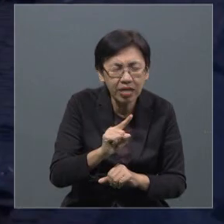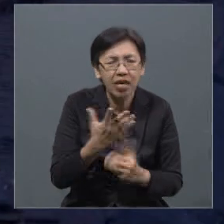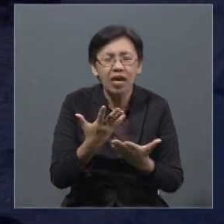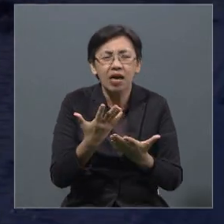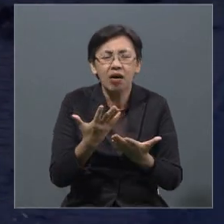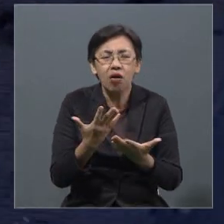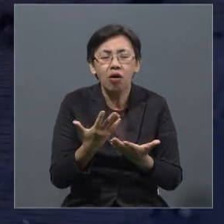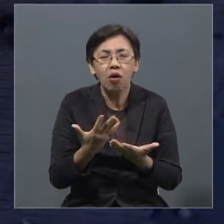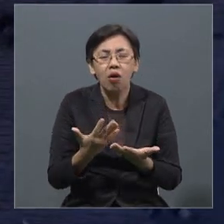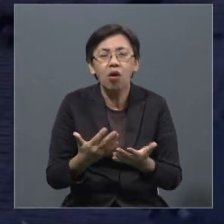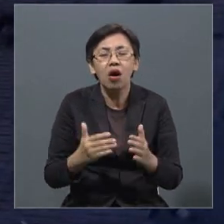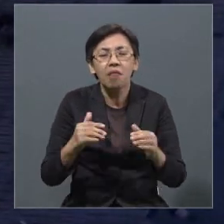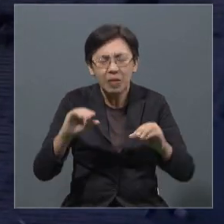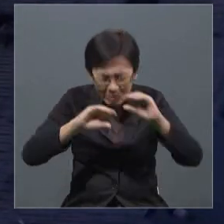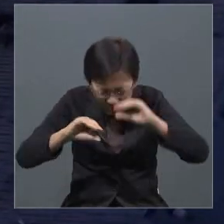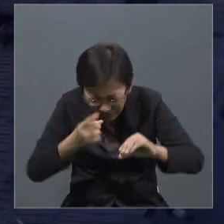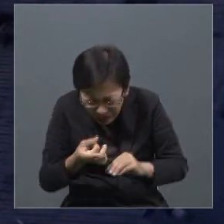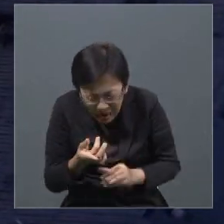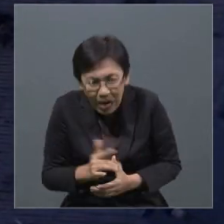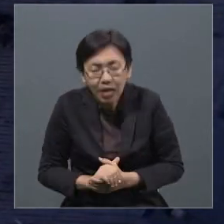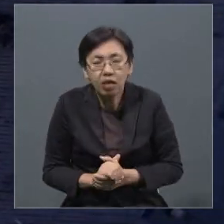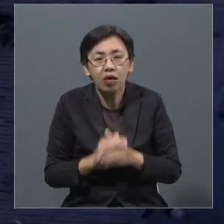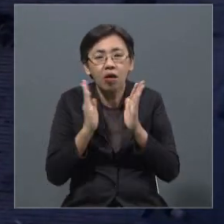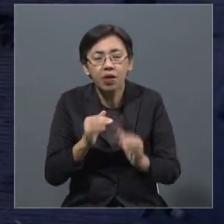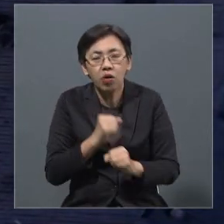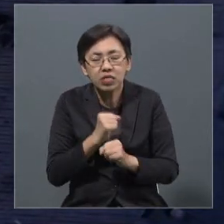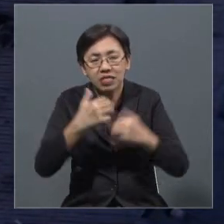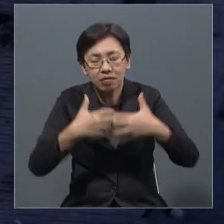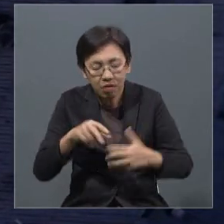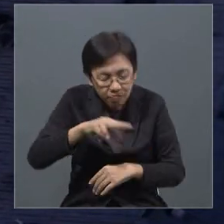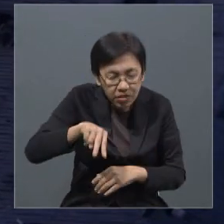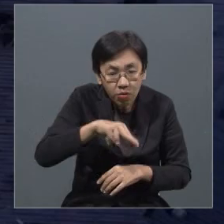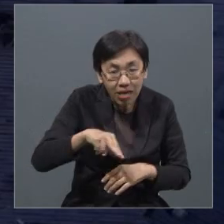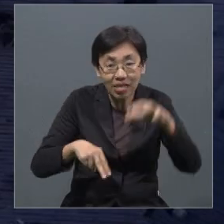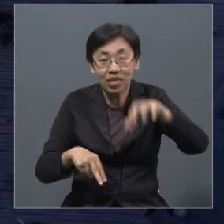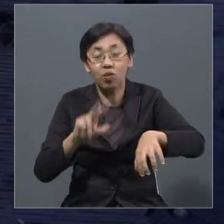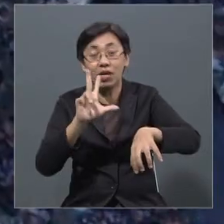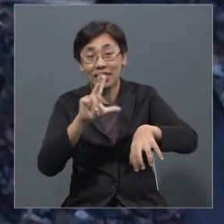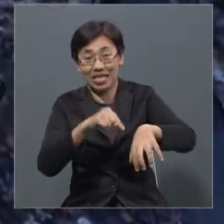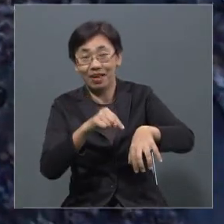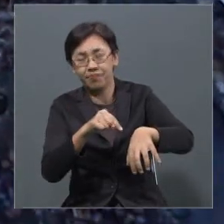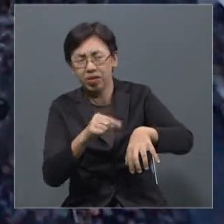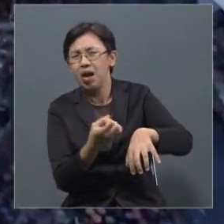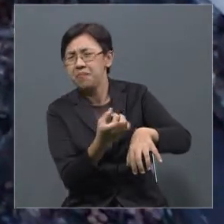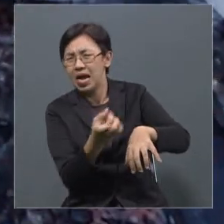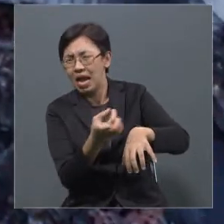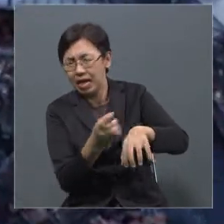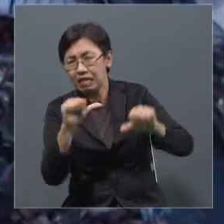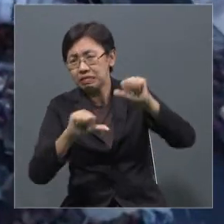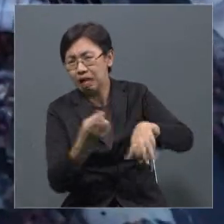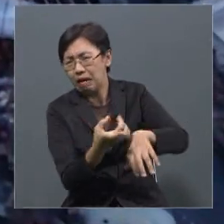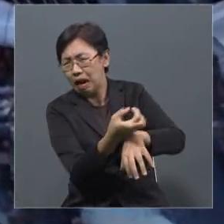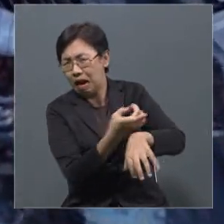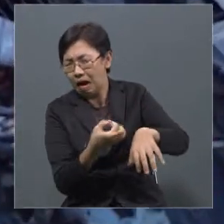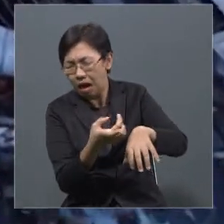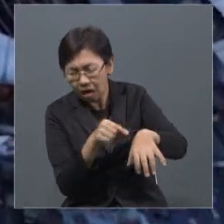วิเคราะห์โลหะเนี่ยมาตรวจกองสารเคมีในโกดัง 3เพราะเมื่อวานนี้มันปะทุที่โกลัง3นะฮะว่ามันมีชนิดไหนบ้างส่วนเจ้าหน้าที่กรม